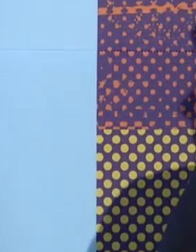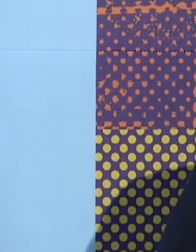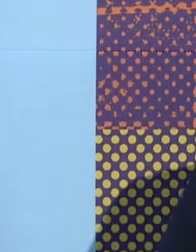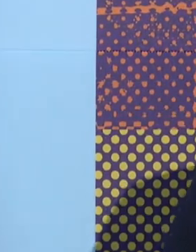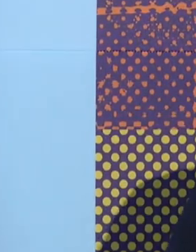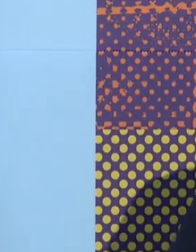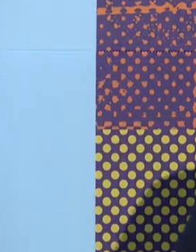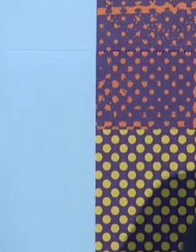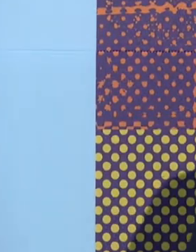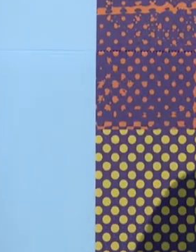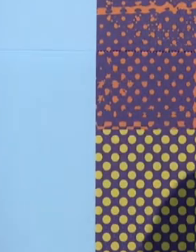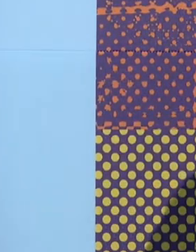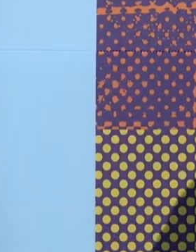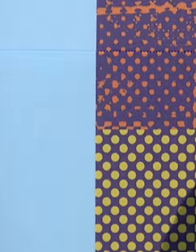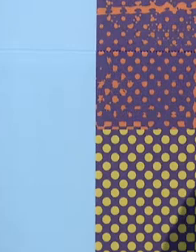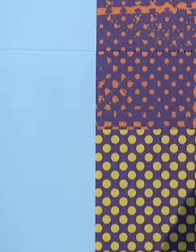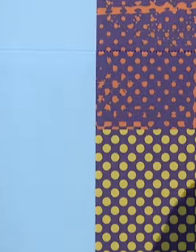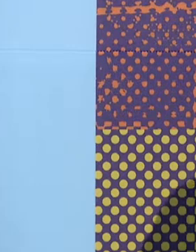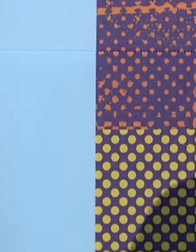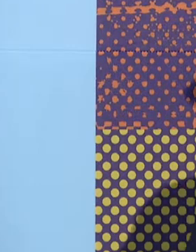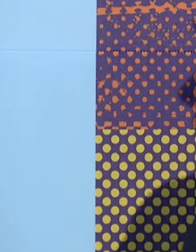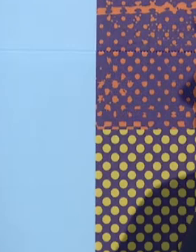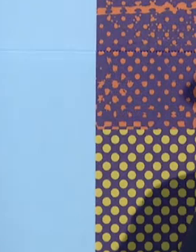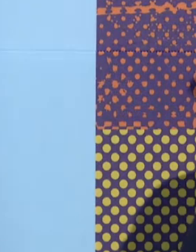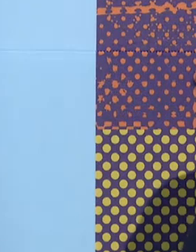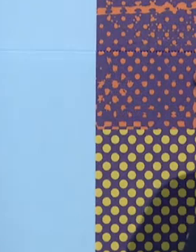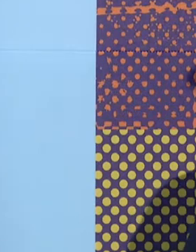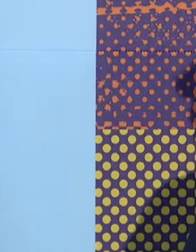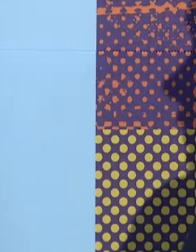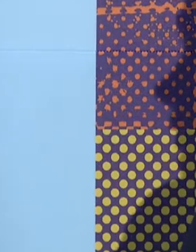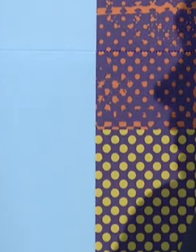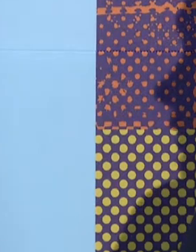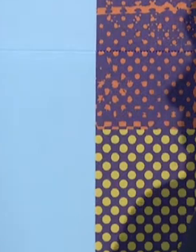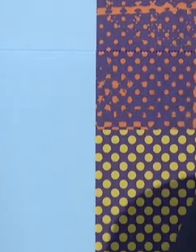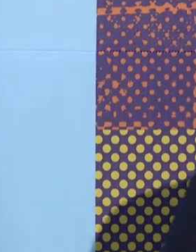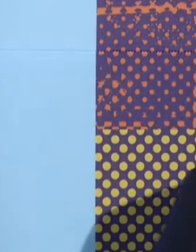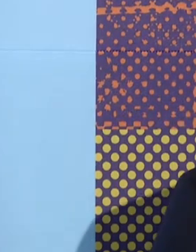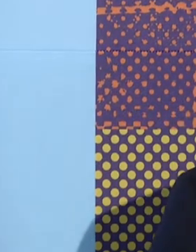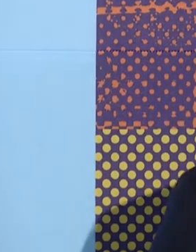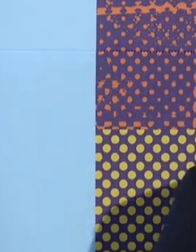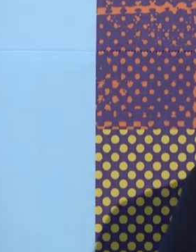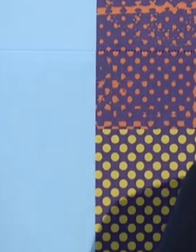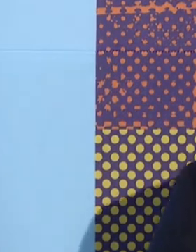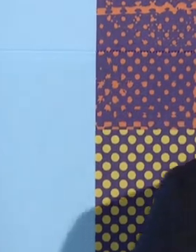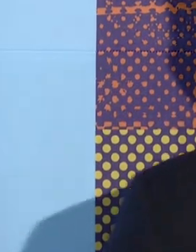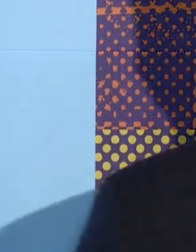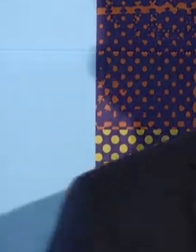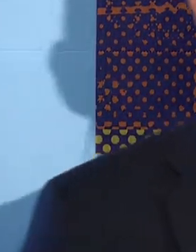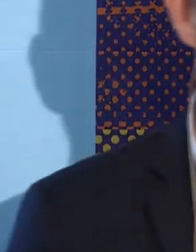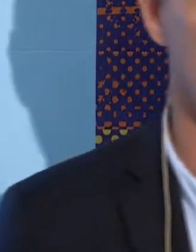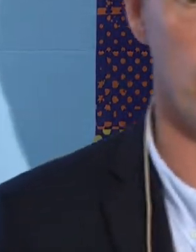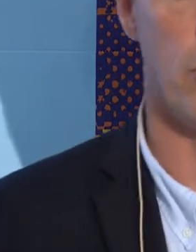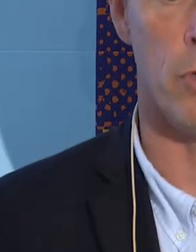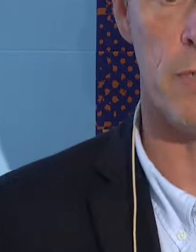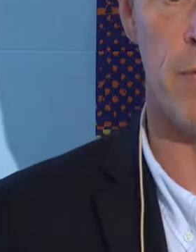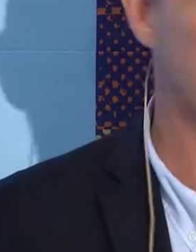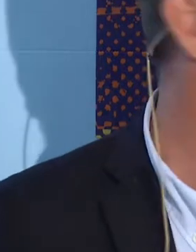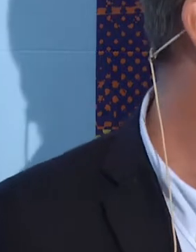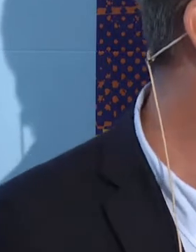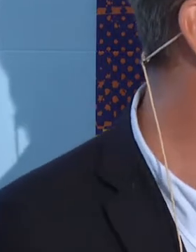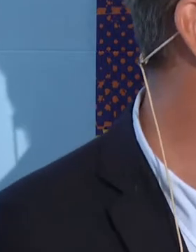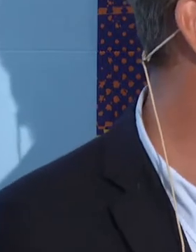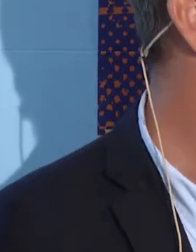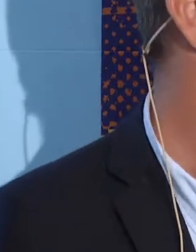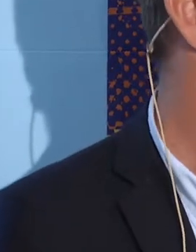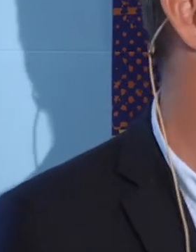lösa det. Men det är, i min värld är det inte lösningen att säga att det finns inte. Liksom, utan vi måste ta med oss det och så måste vi titta på hur löser vi det